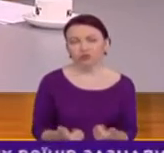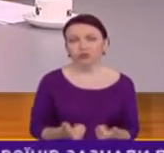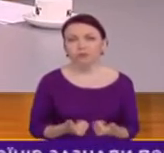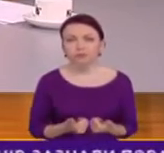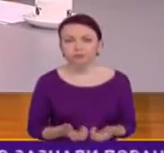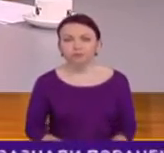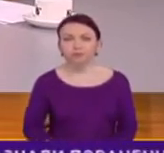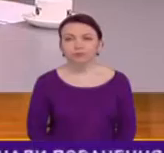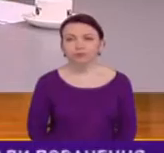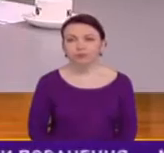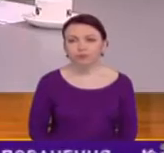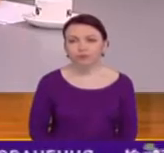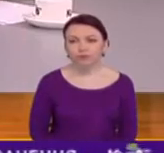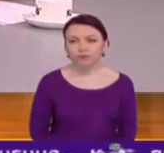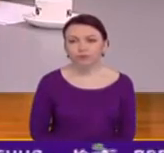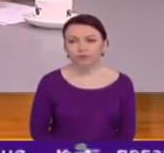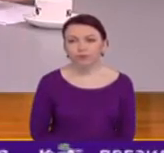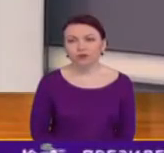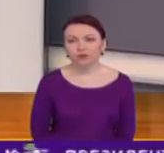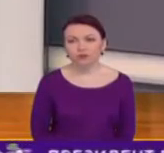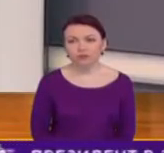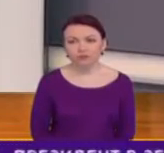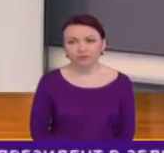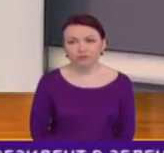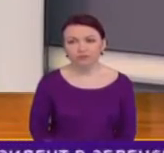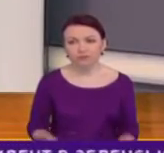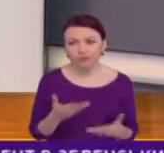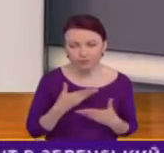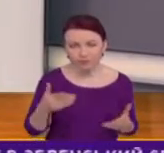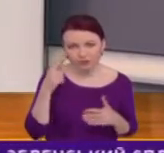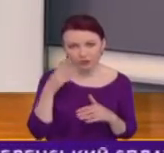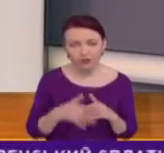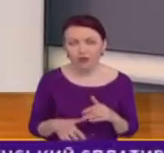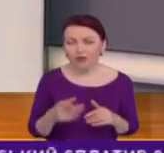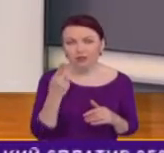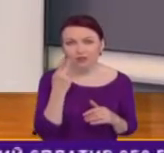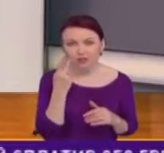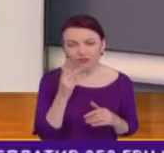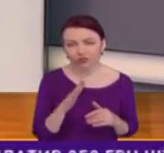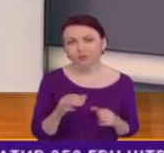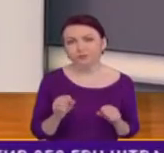така більш система, тому що ми розуміємо, що не завжди могли